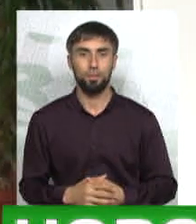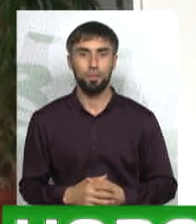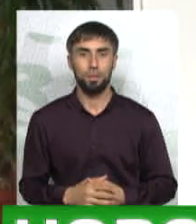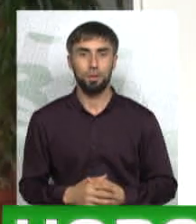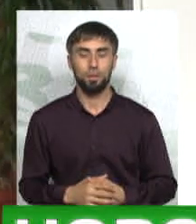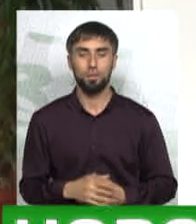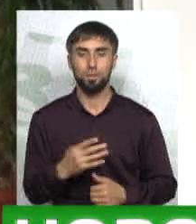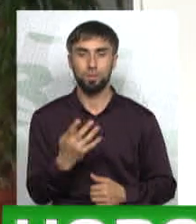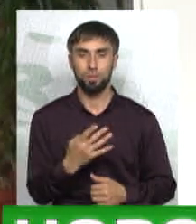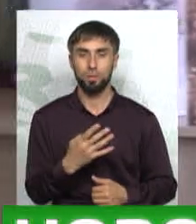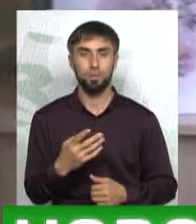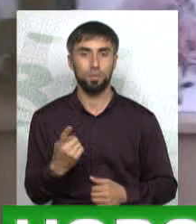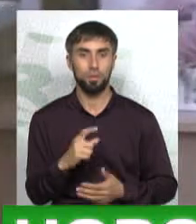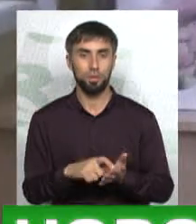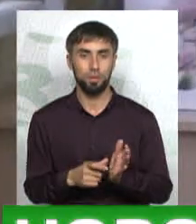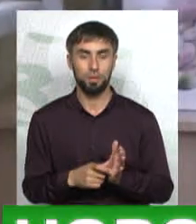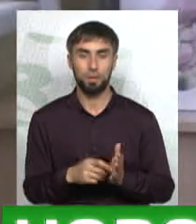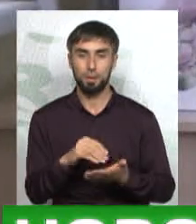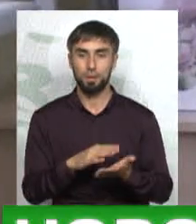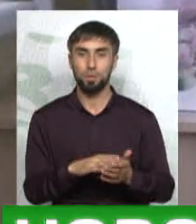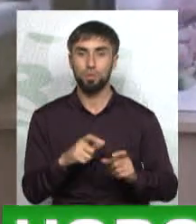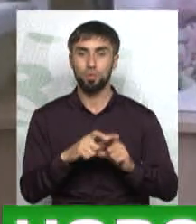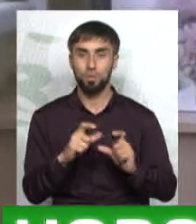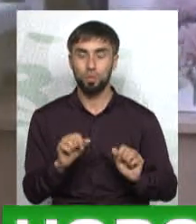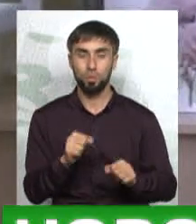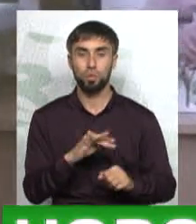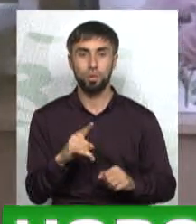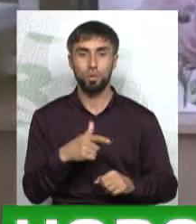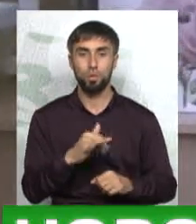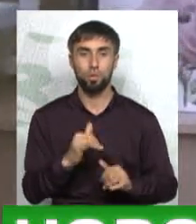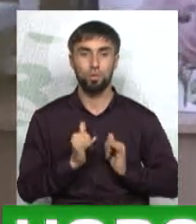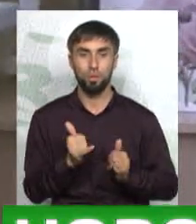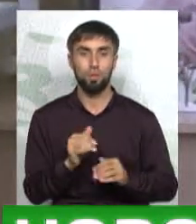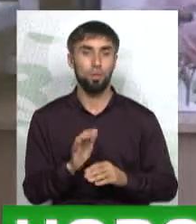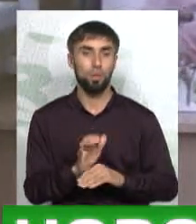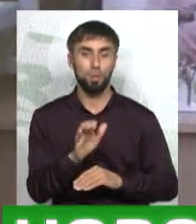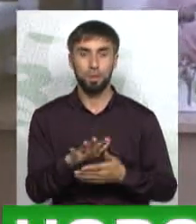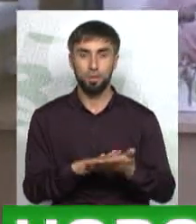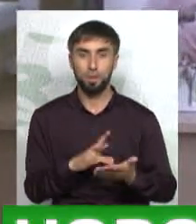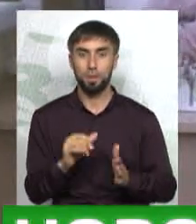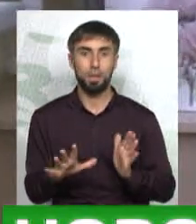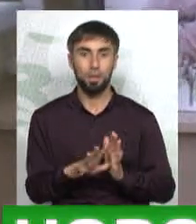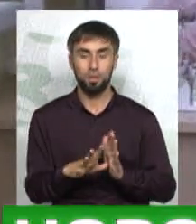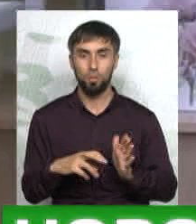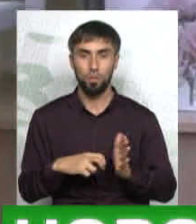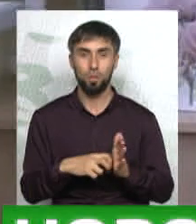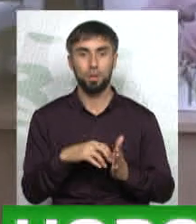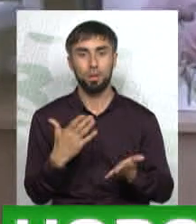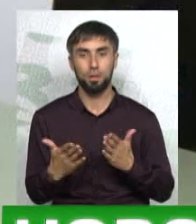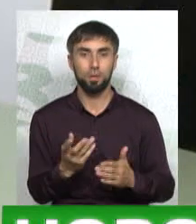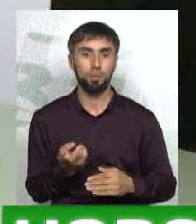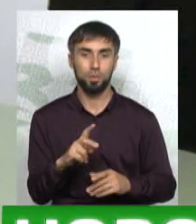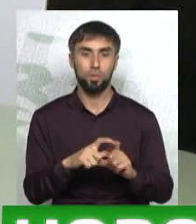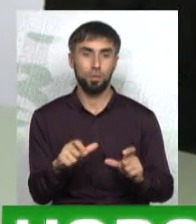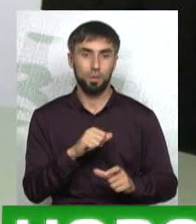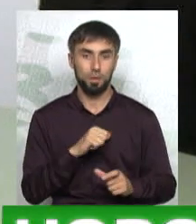открывать 4-й, 1-й класс. Записаться в школу можно через портал госуслуг, отправить заявление на электронную почту или прийти в